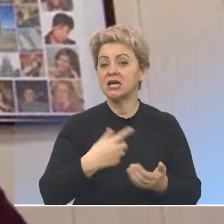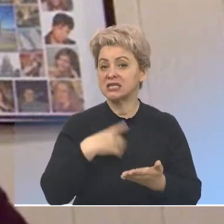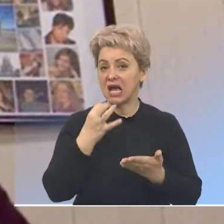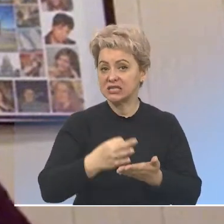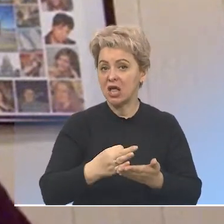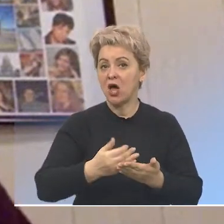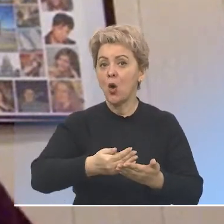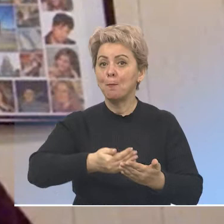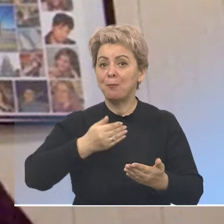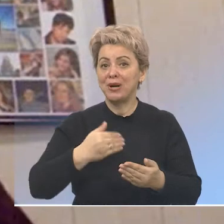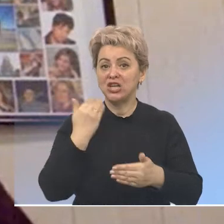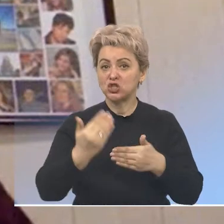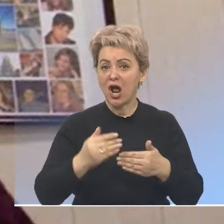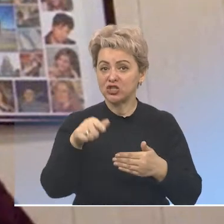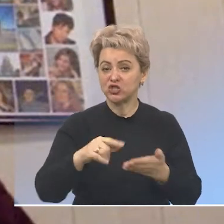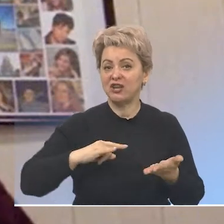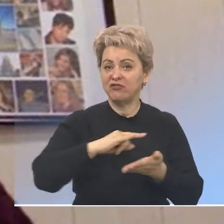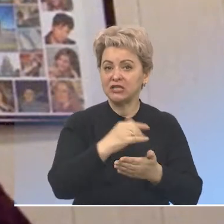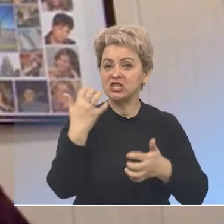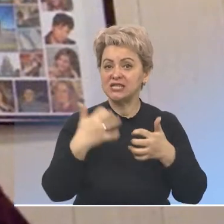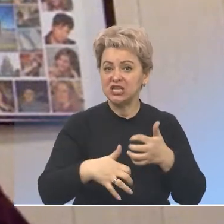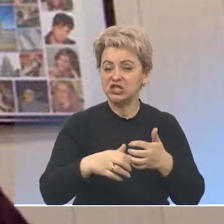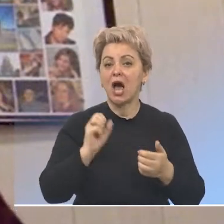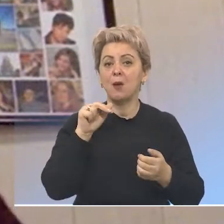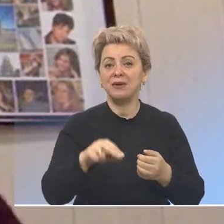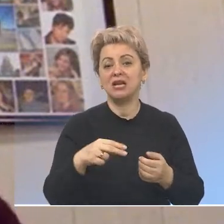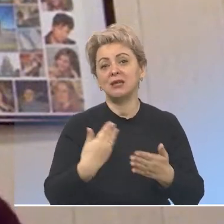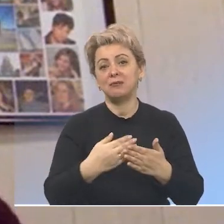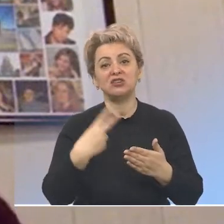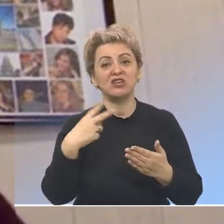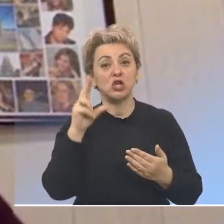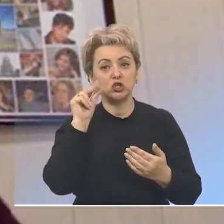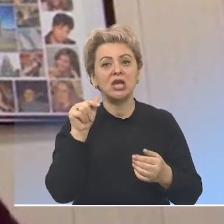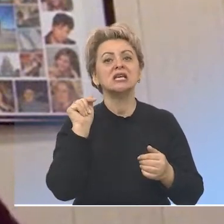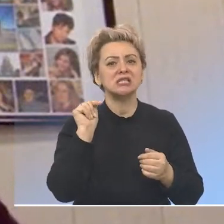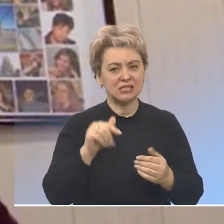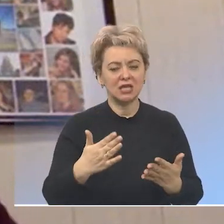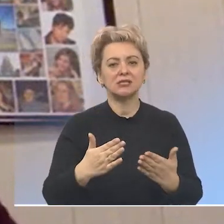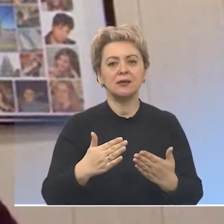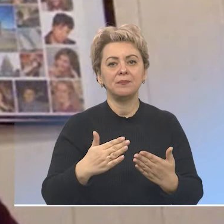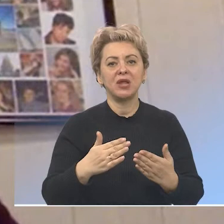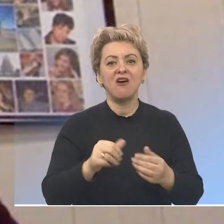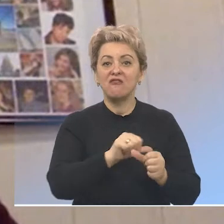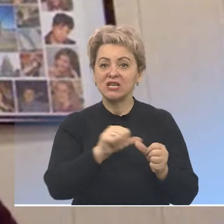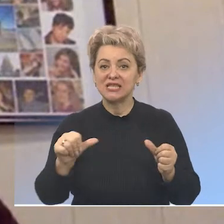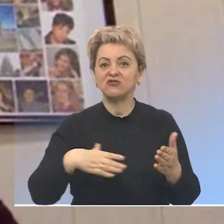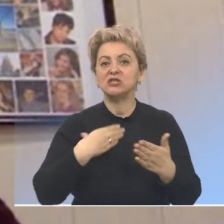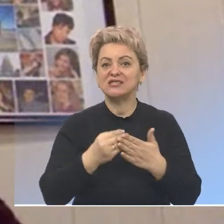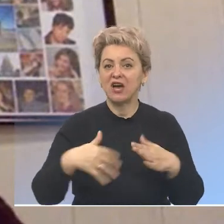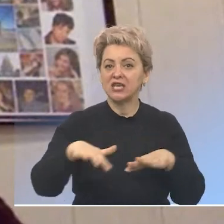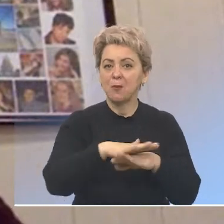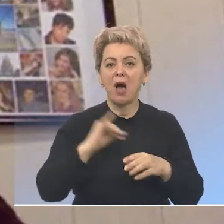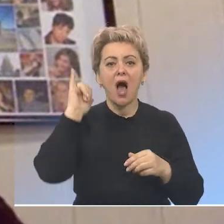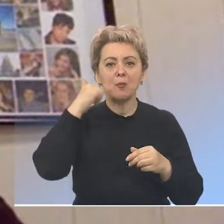как я сказала, ближайшие вылеты, учитывая там середину апреля, 20 число апреля, то, конечно, здесь в основной